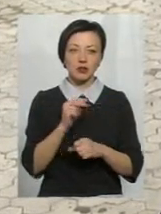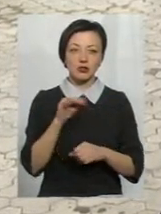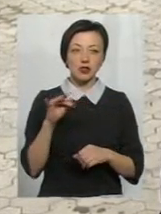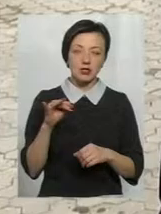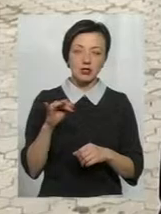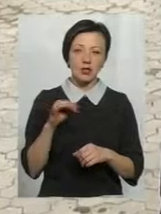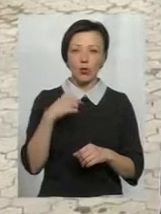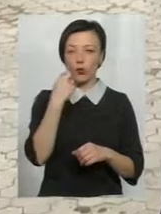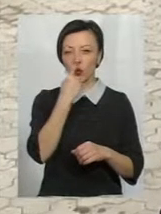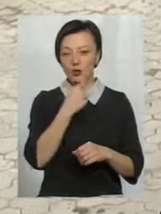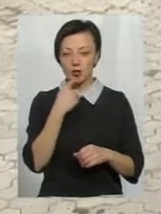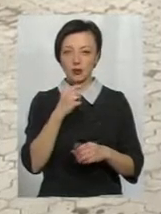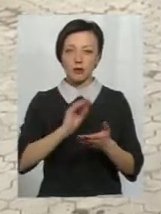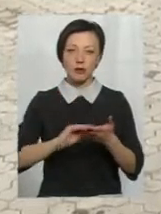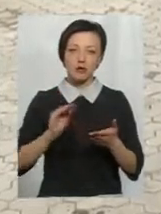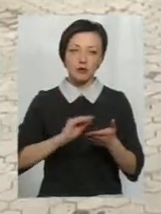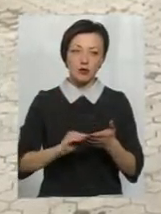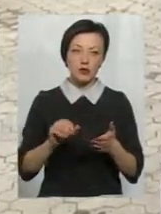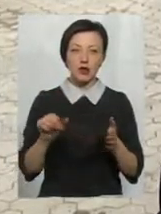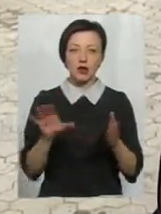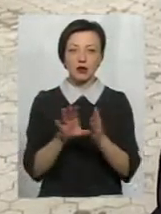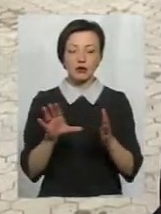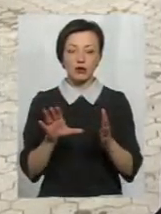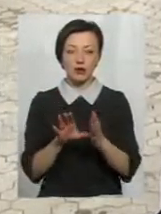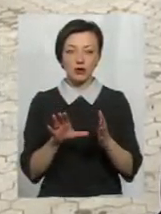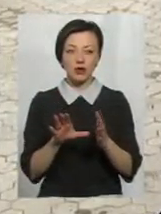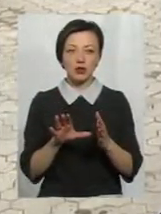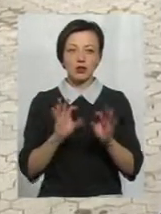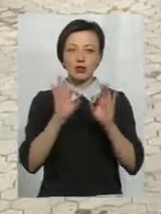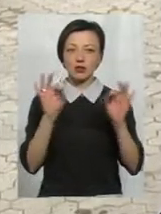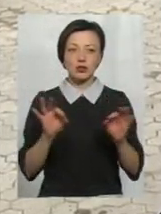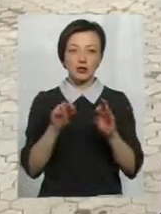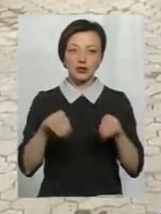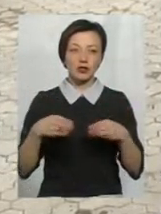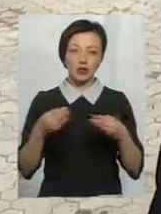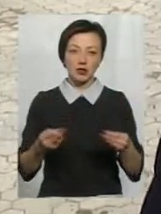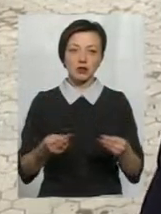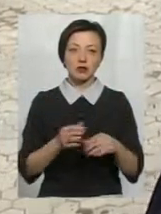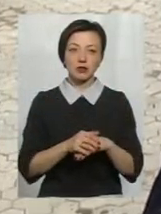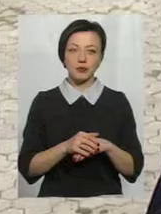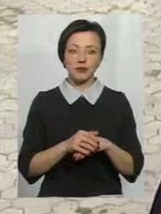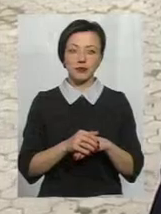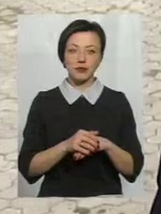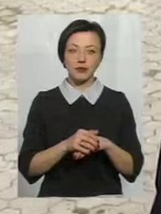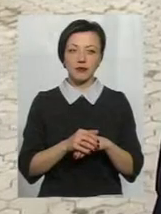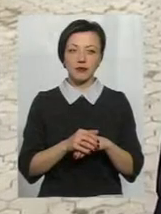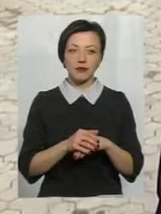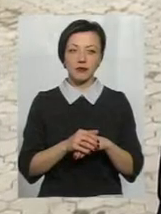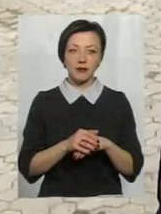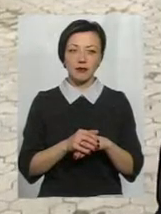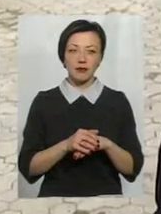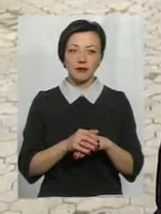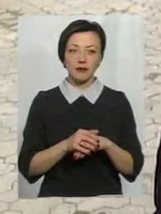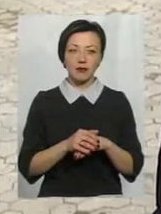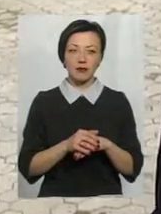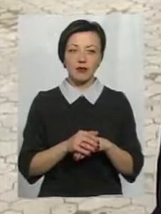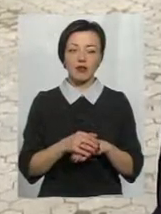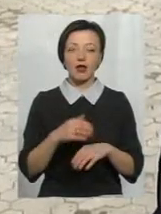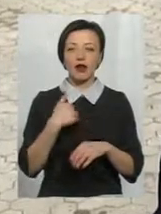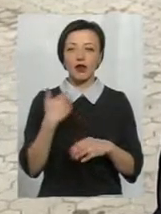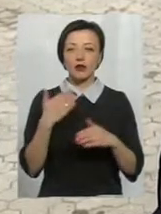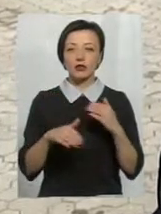чи в усній формі, чи в письмовій, чи електронній, то воно нічого не дасть. Ради цих хлопців. Я вже тисячу